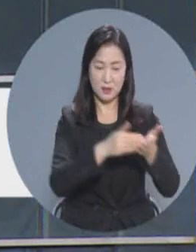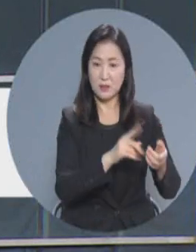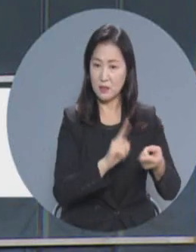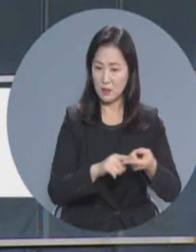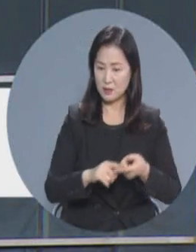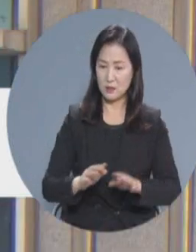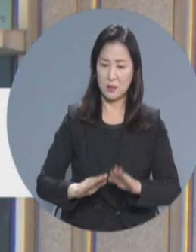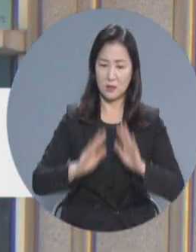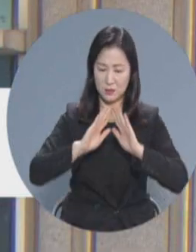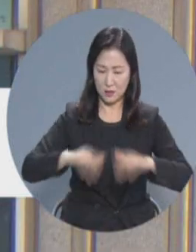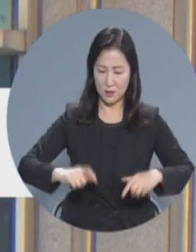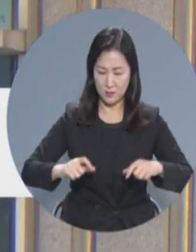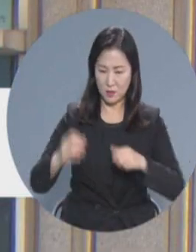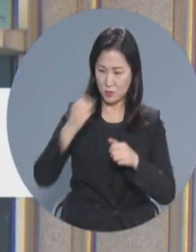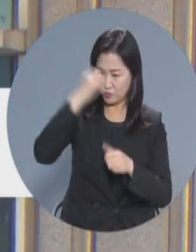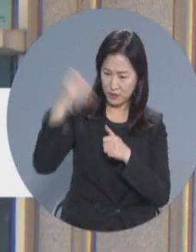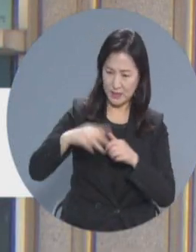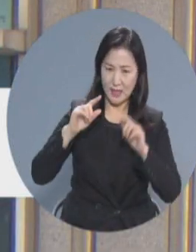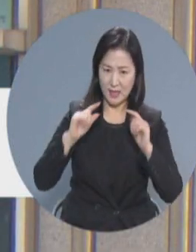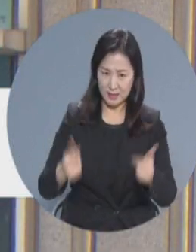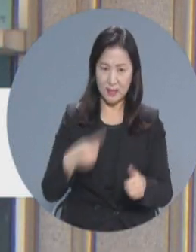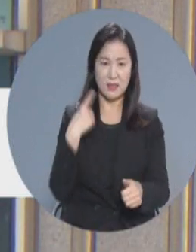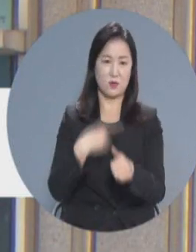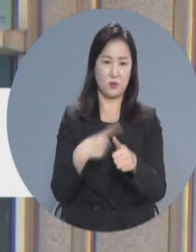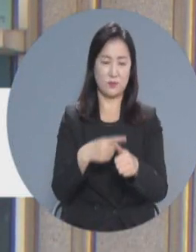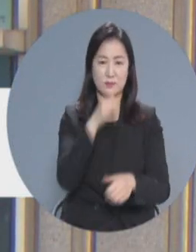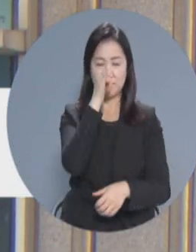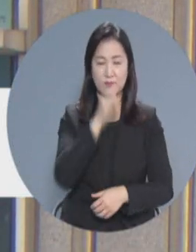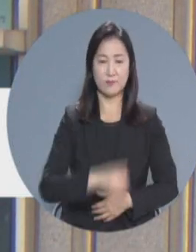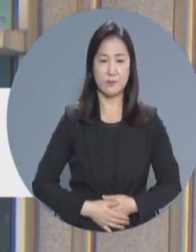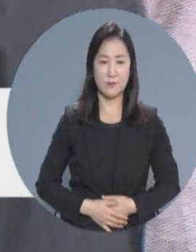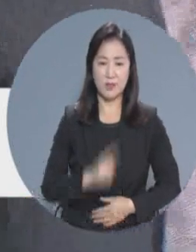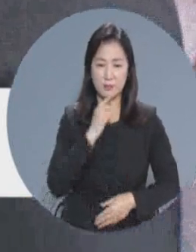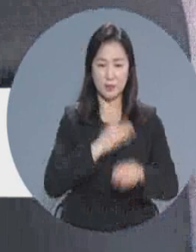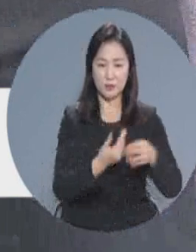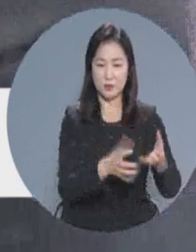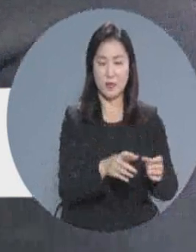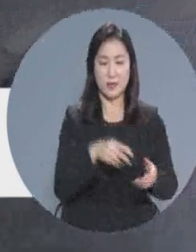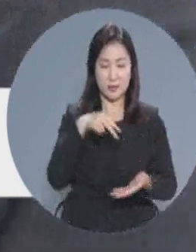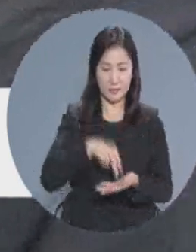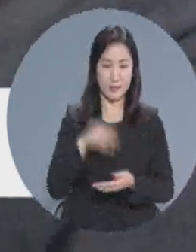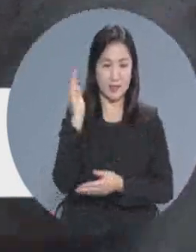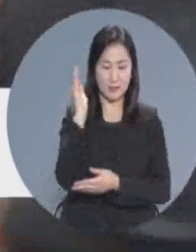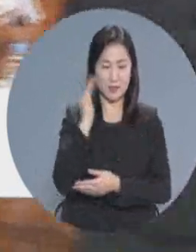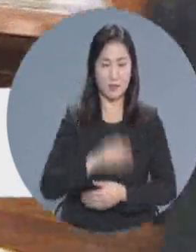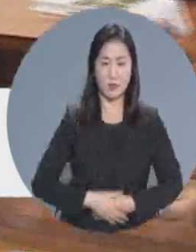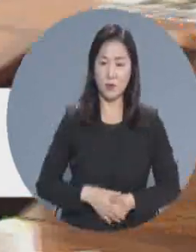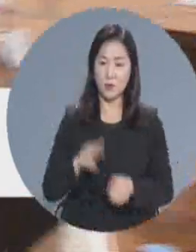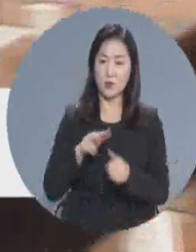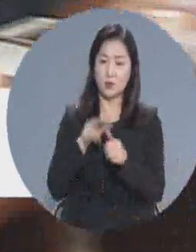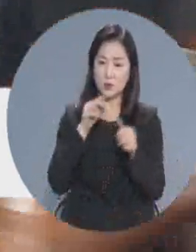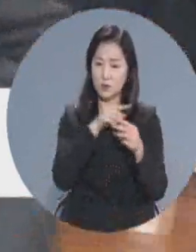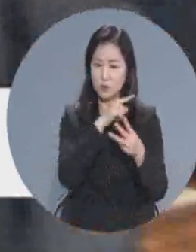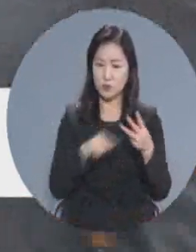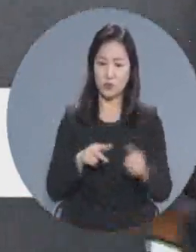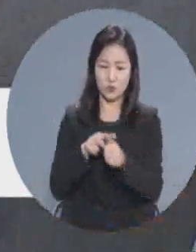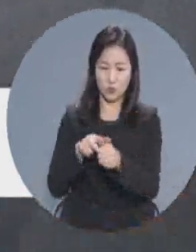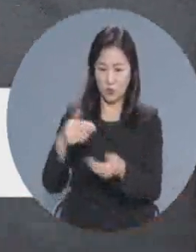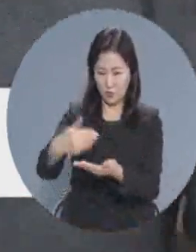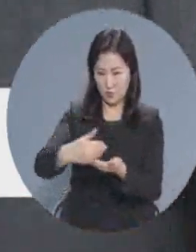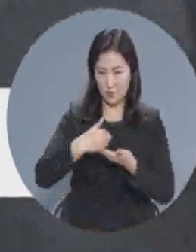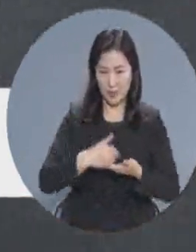호남 홀대라는 비판이 제기됐습니다. 민주당 전남도당은 논평을 통해 윤 후보가 제안한 분원